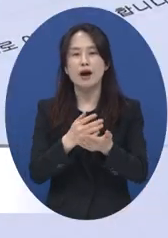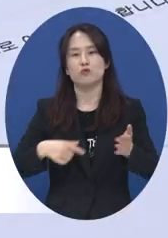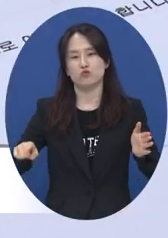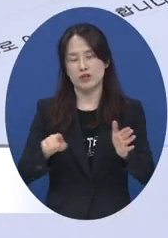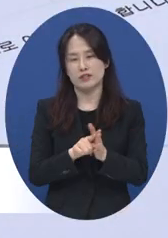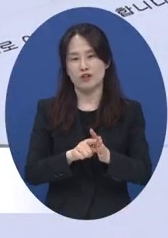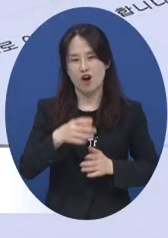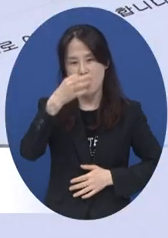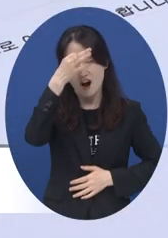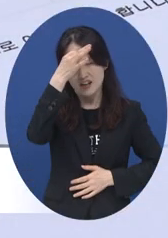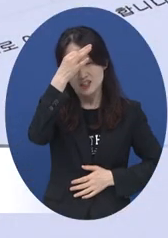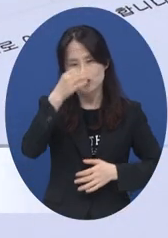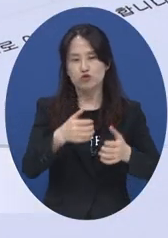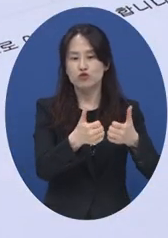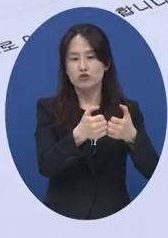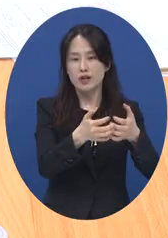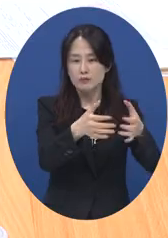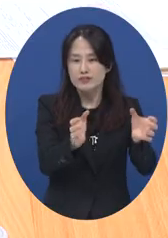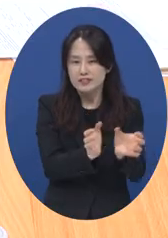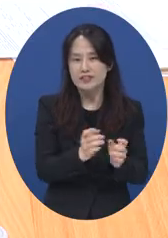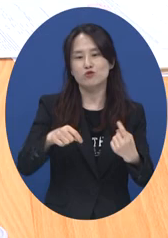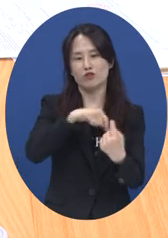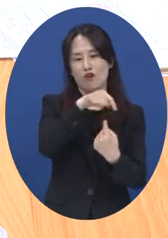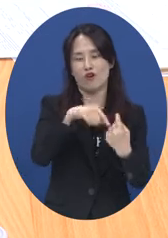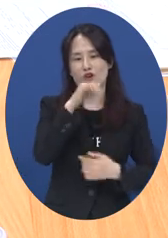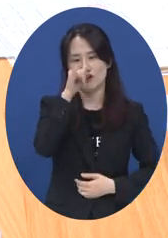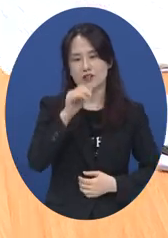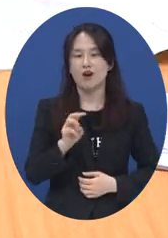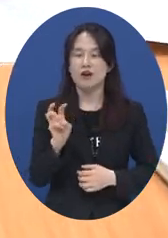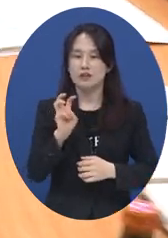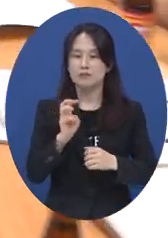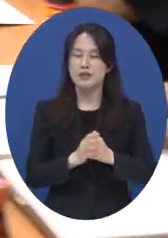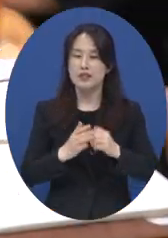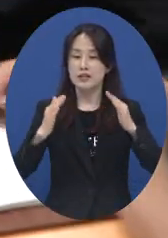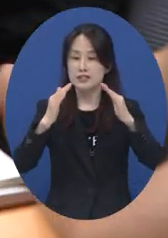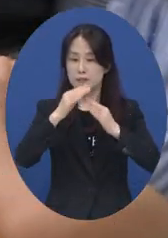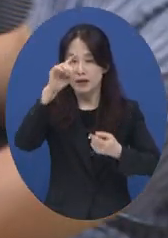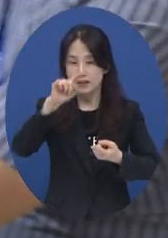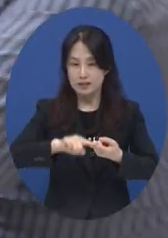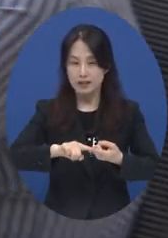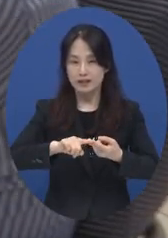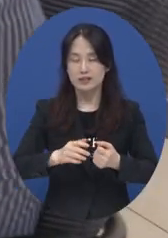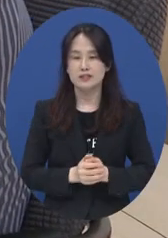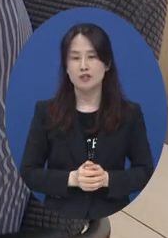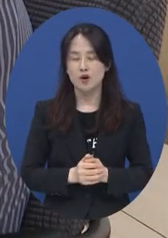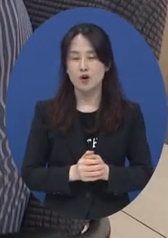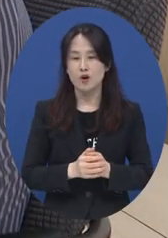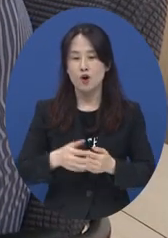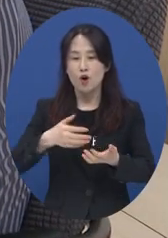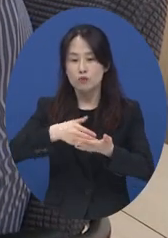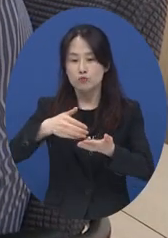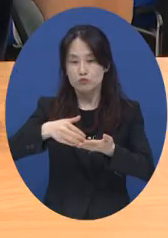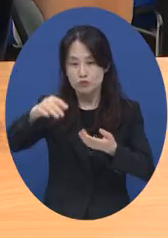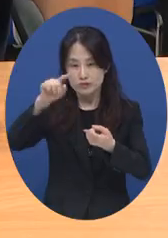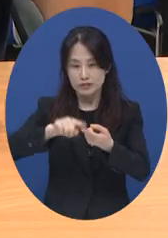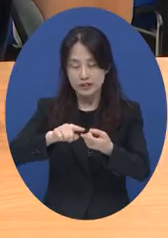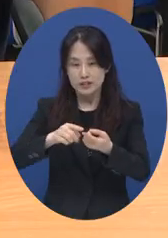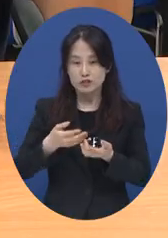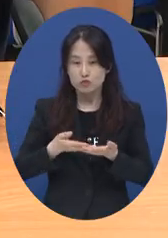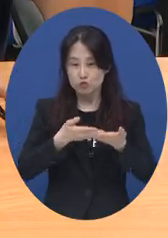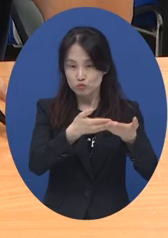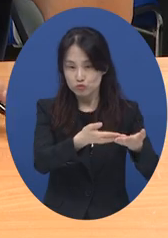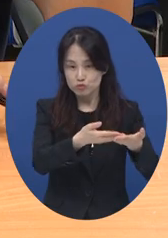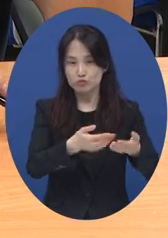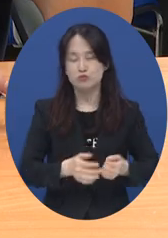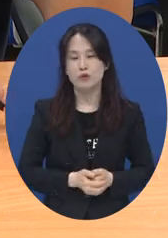공동주택 기술자문 달 운영하고 있습니다 30세대 이상 공동주택을 대상으로 표준품셈 에 근거한 살게 도서를 제공하는 등